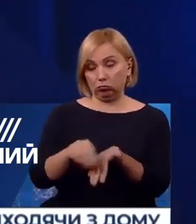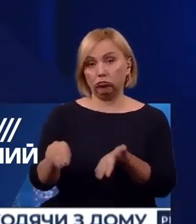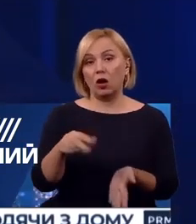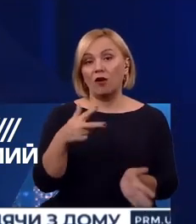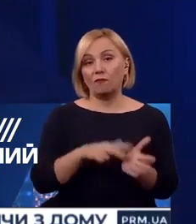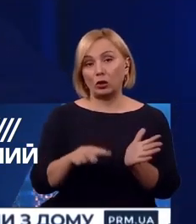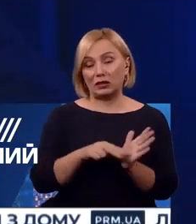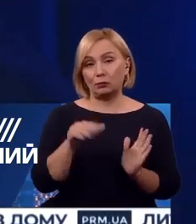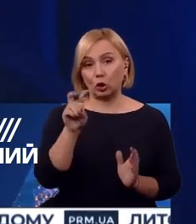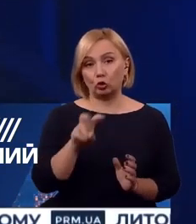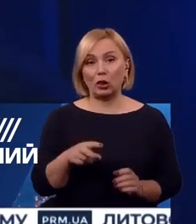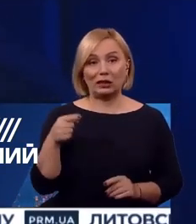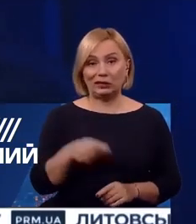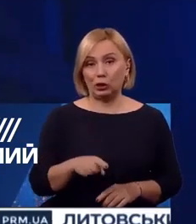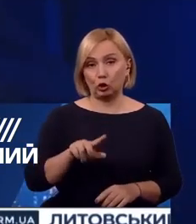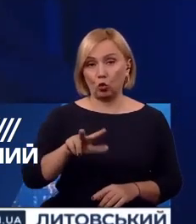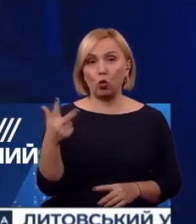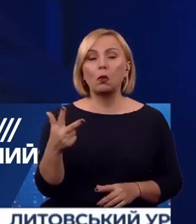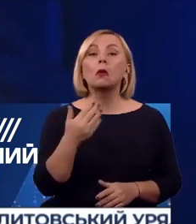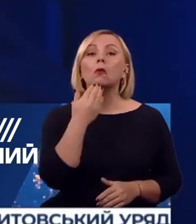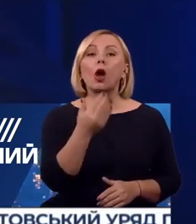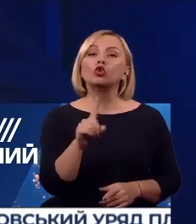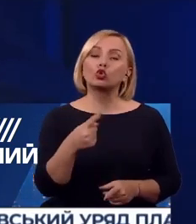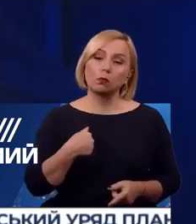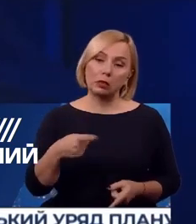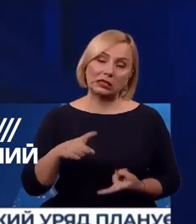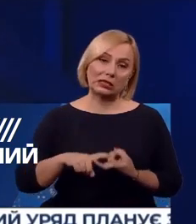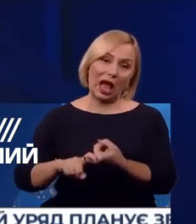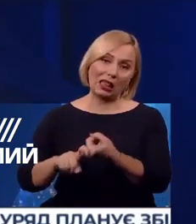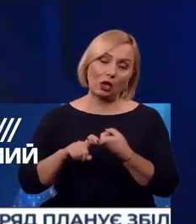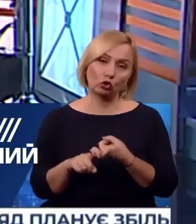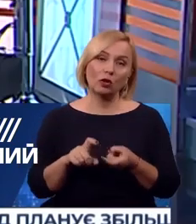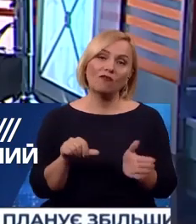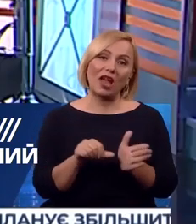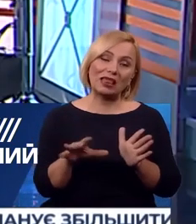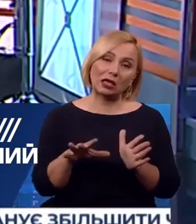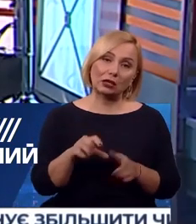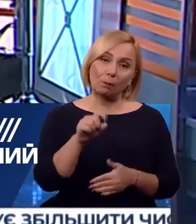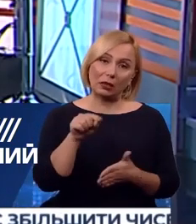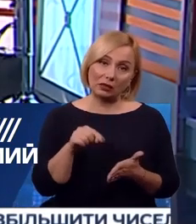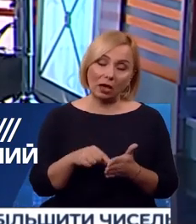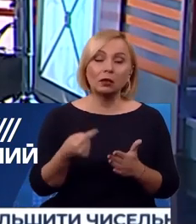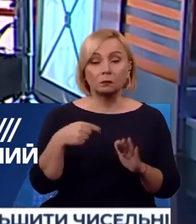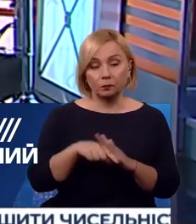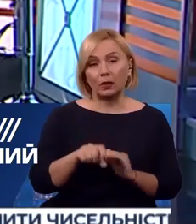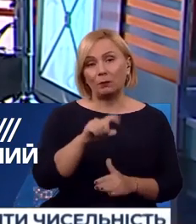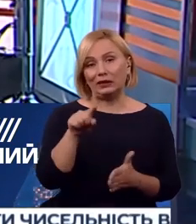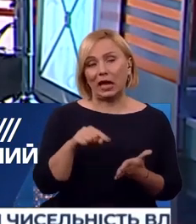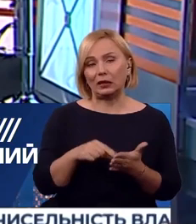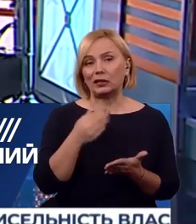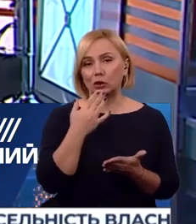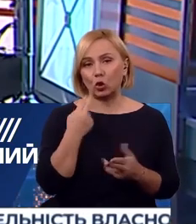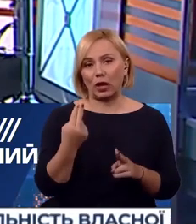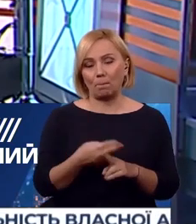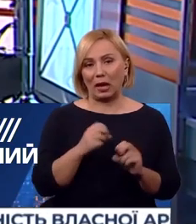кубів купувати. Тільки потім не треба питати, чому ми залежні від Росії в енергетичних питаннях, а значить в питаннях національної безпеки.